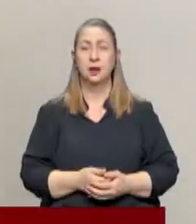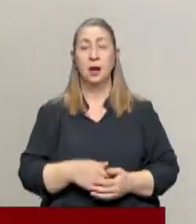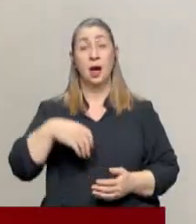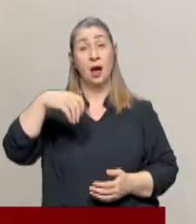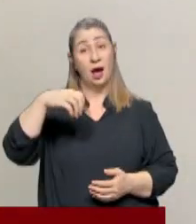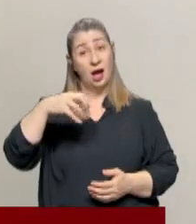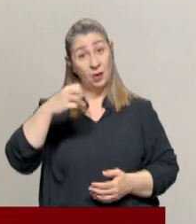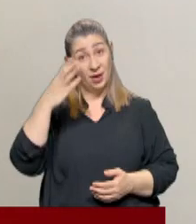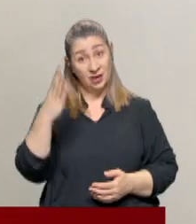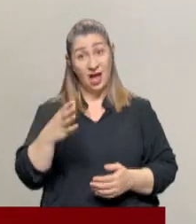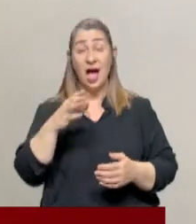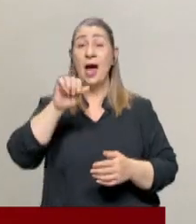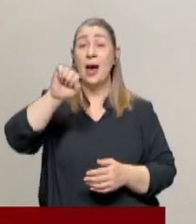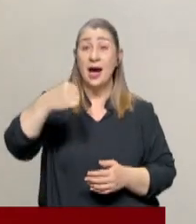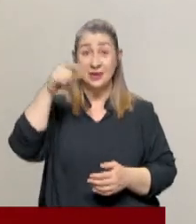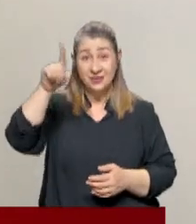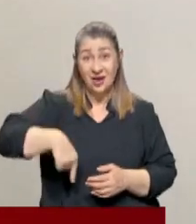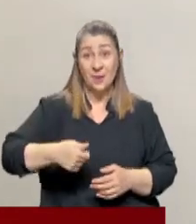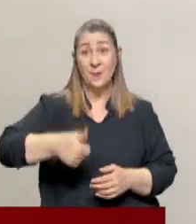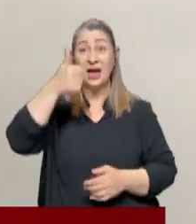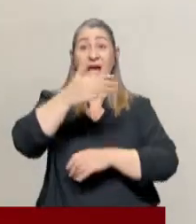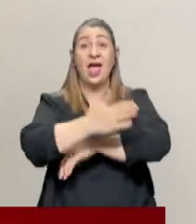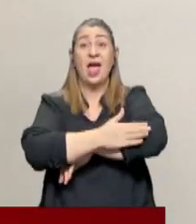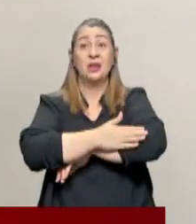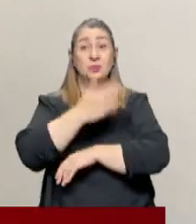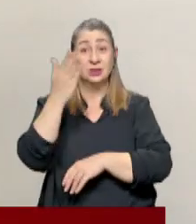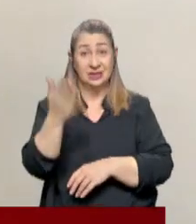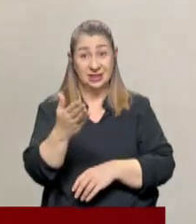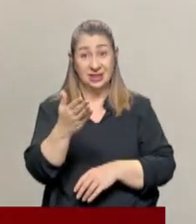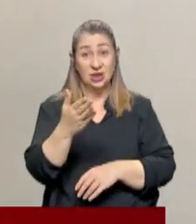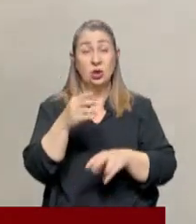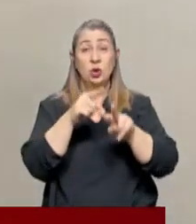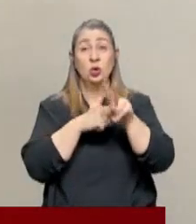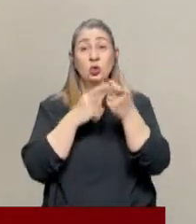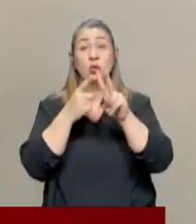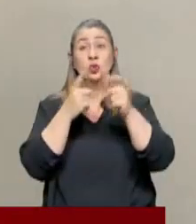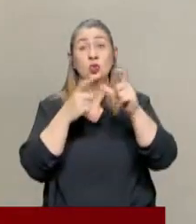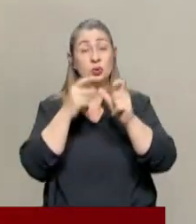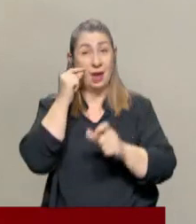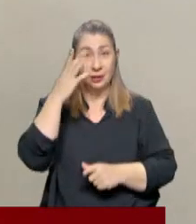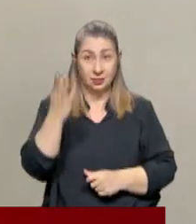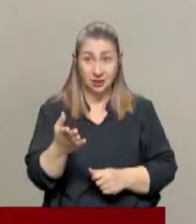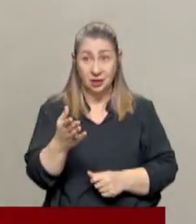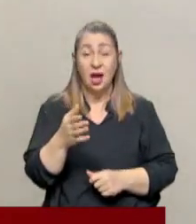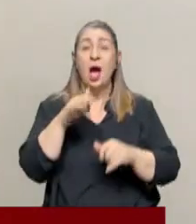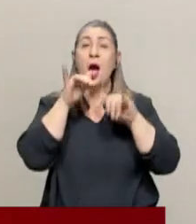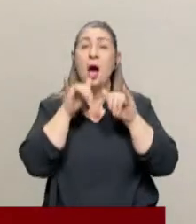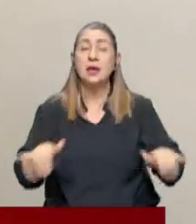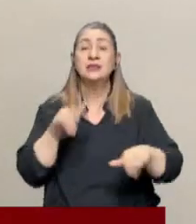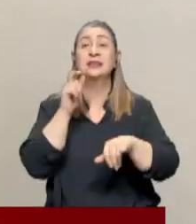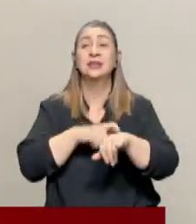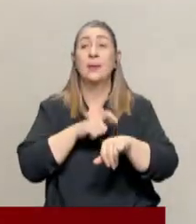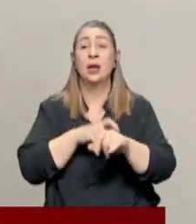AK Partili Hazine ve Maliye Bakan Yardımcısı Yunus Elitaş, aynı